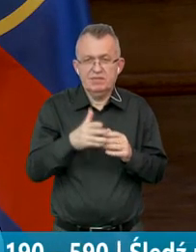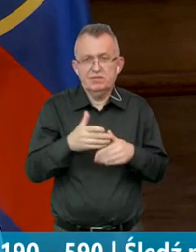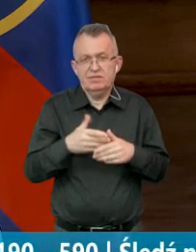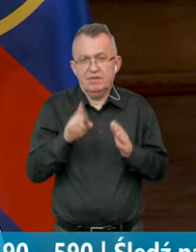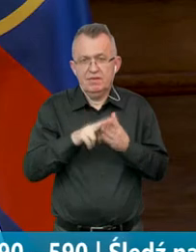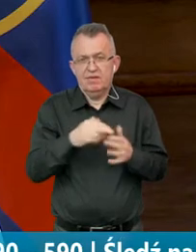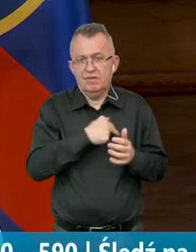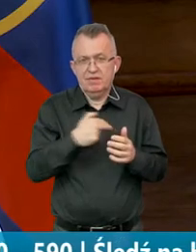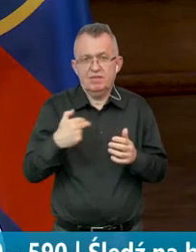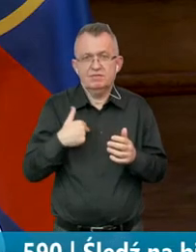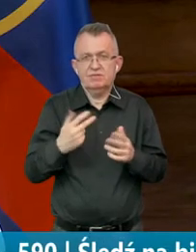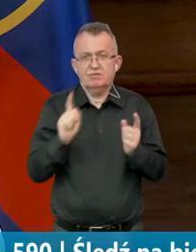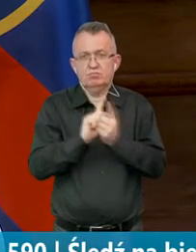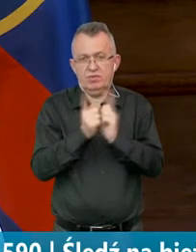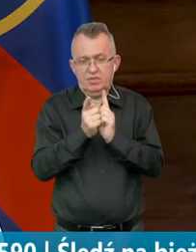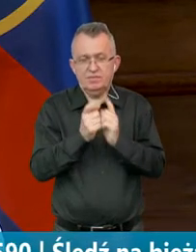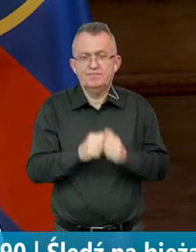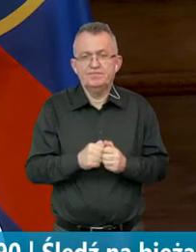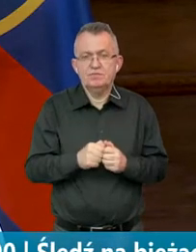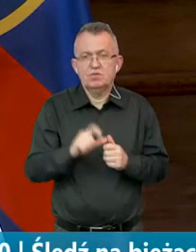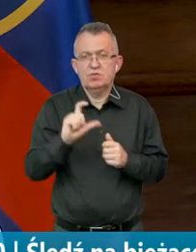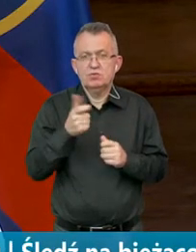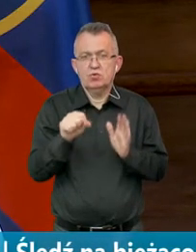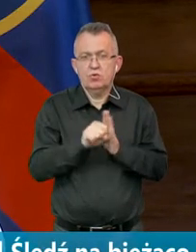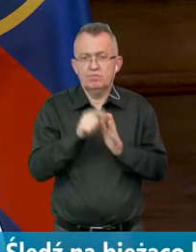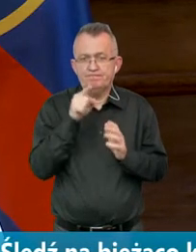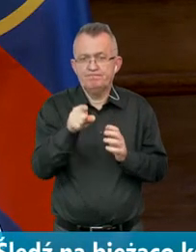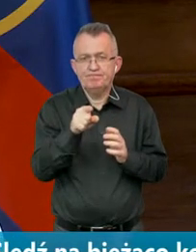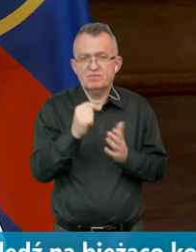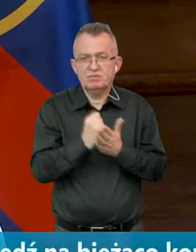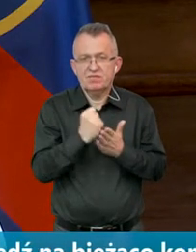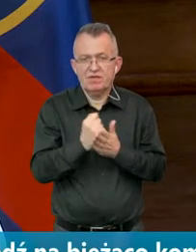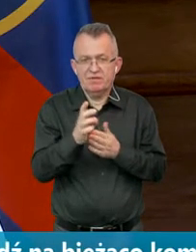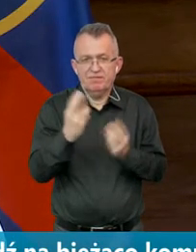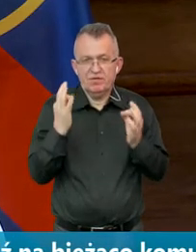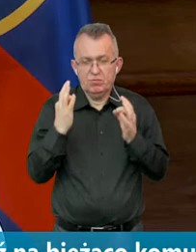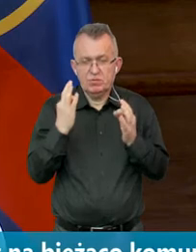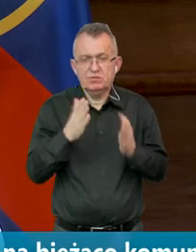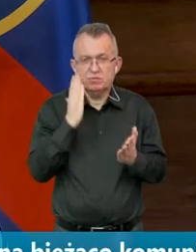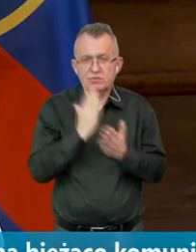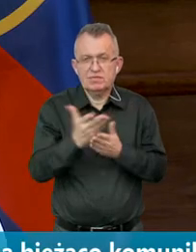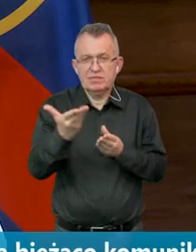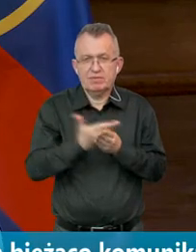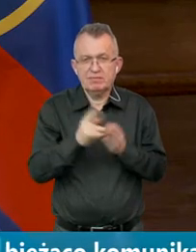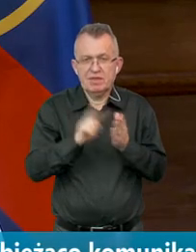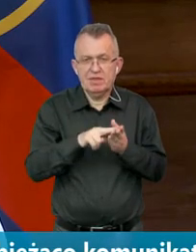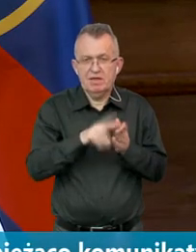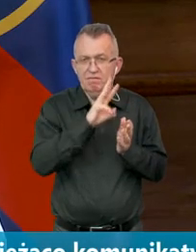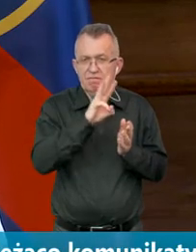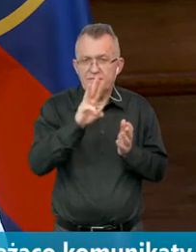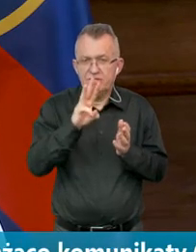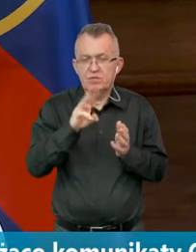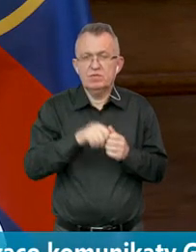nasze spotkanie. Co do bieżących wiadomości, oczywiście to zapraszam wszystkich na nasze strony